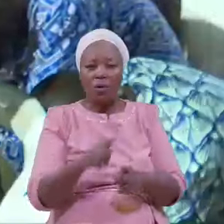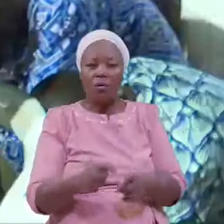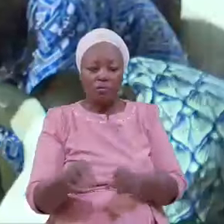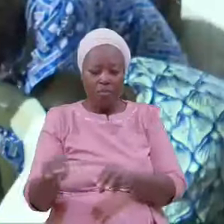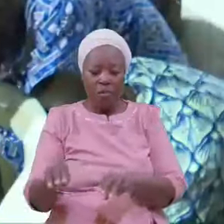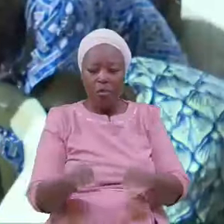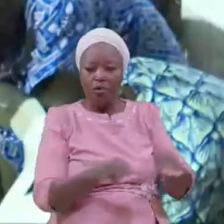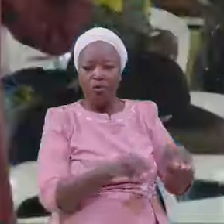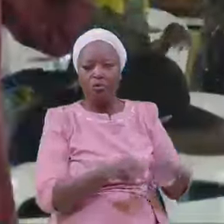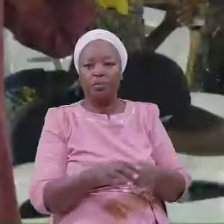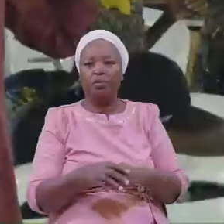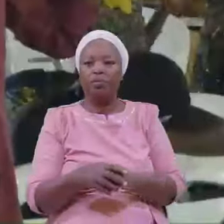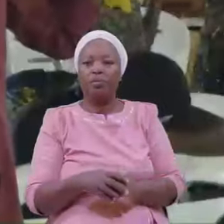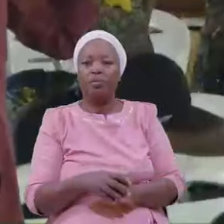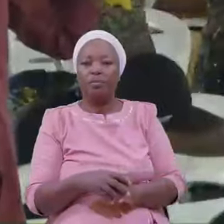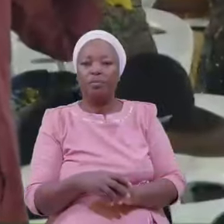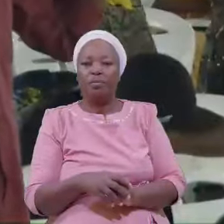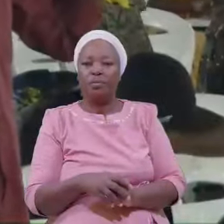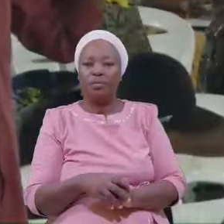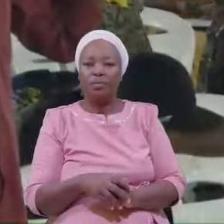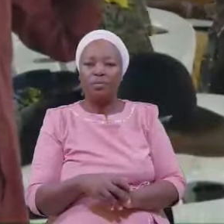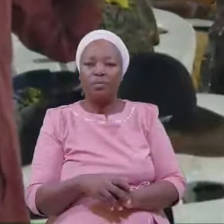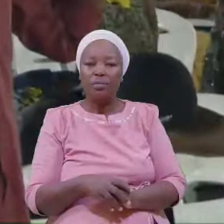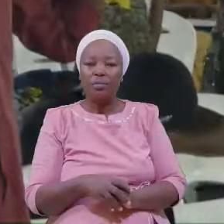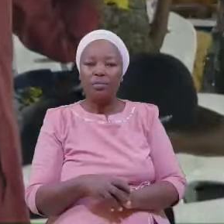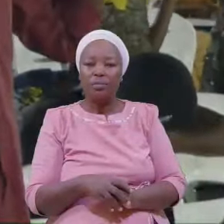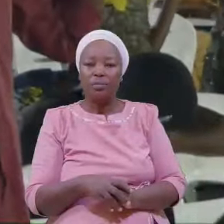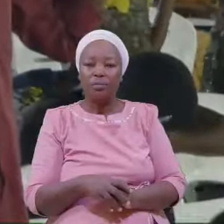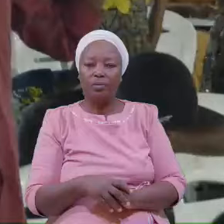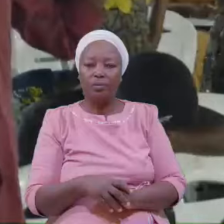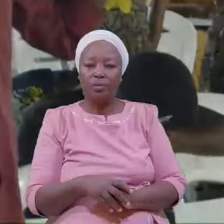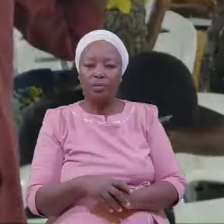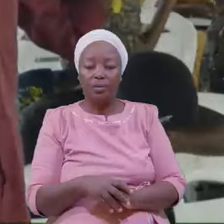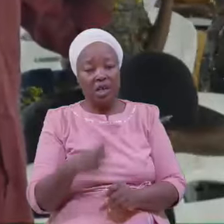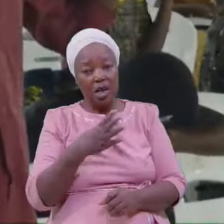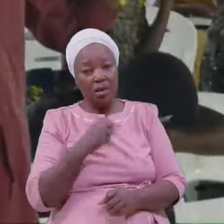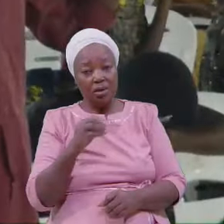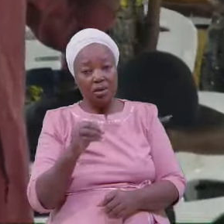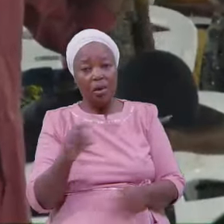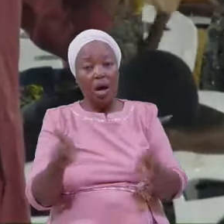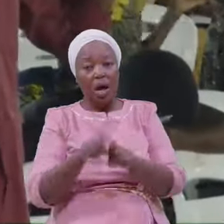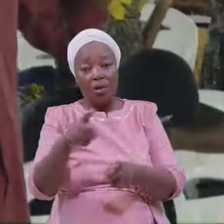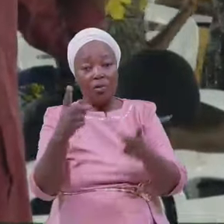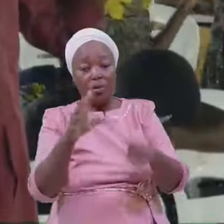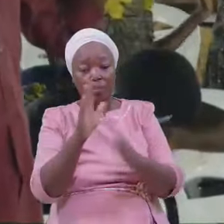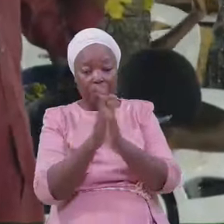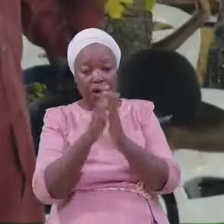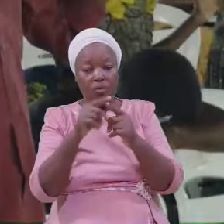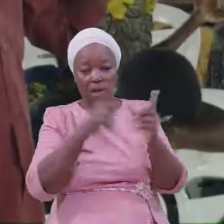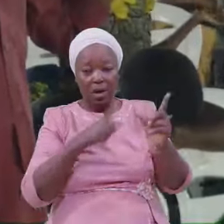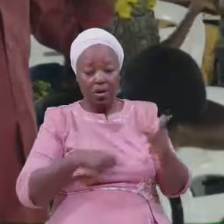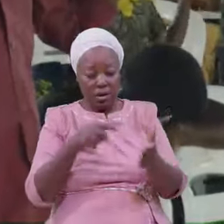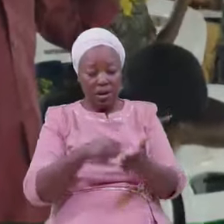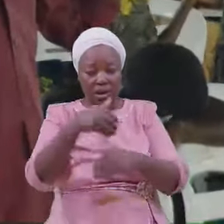ang paglapit sa kanya ay isang paglapit sa kanya. And so as you call upon the Lord and you are looking up to the